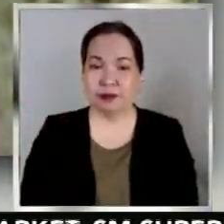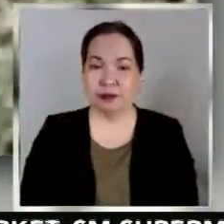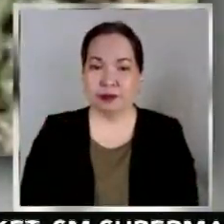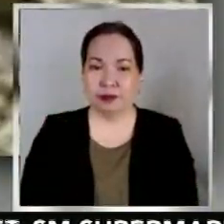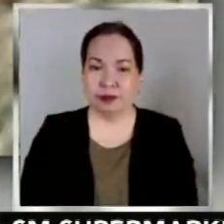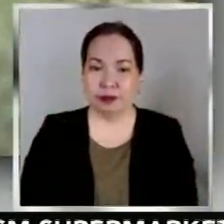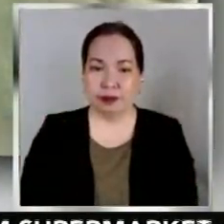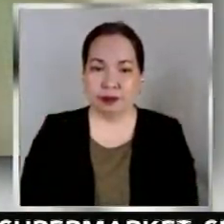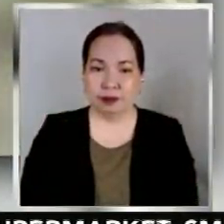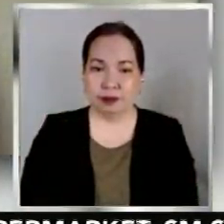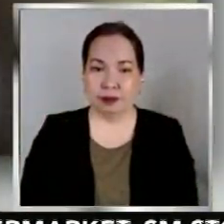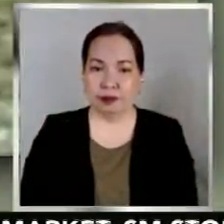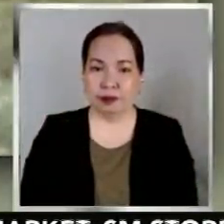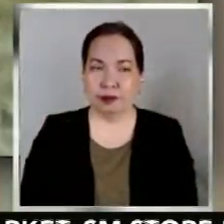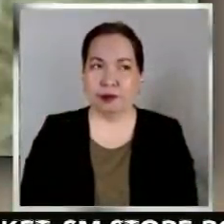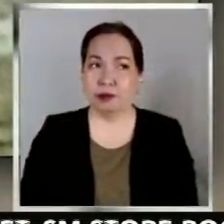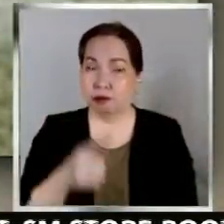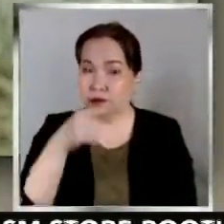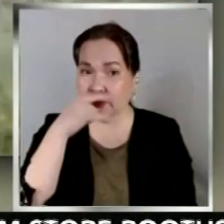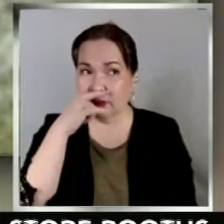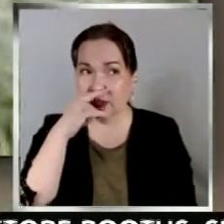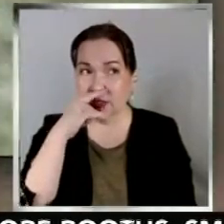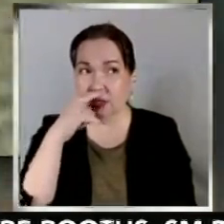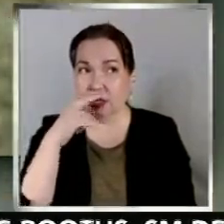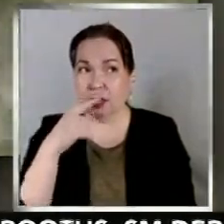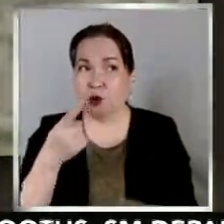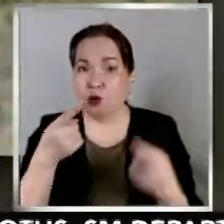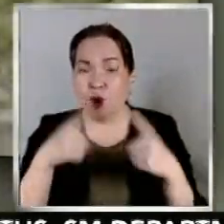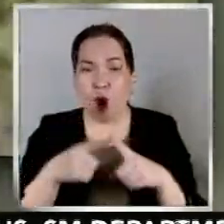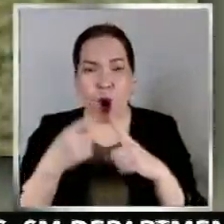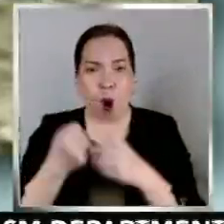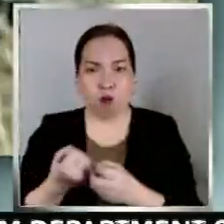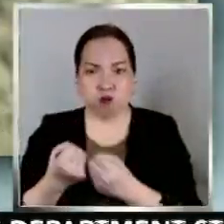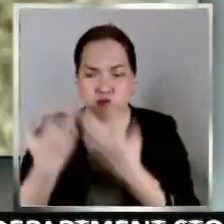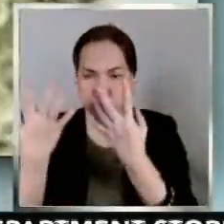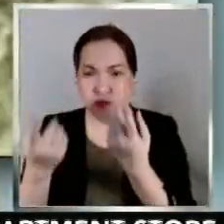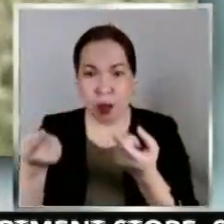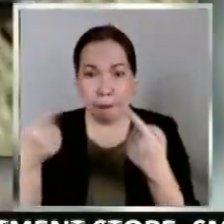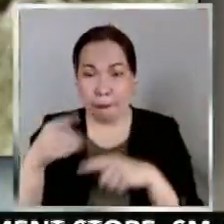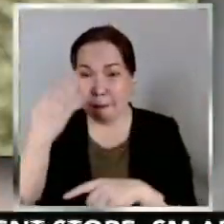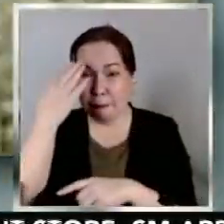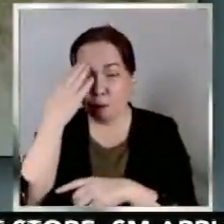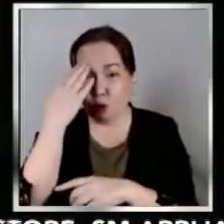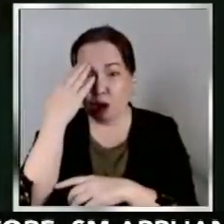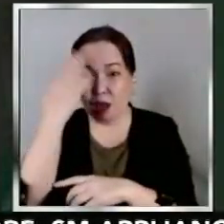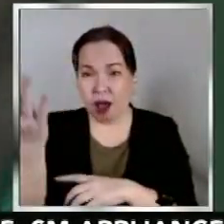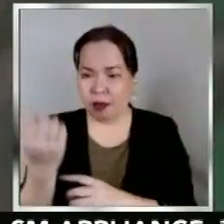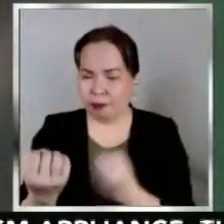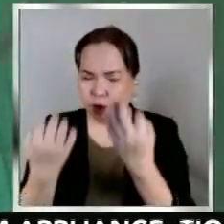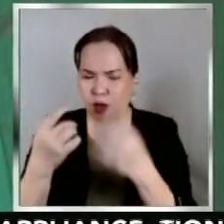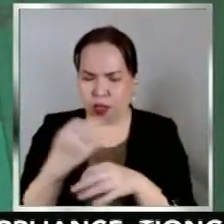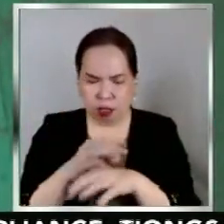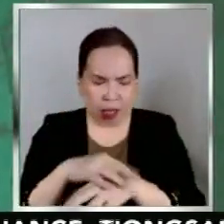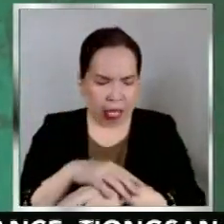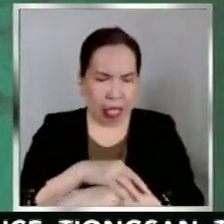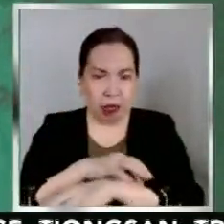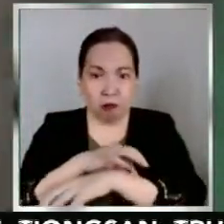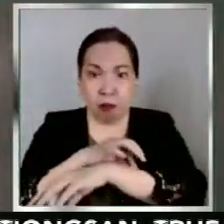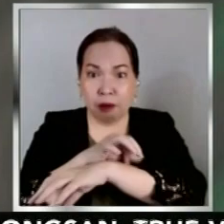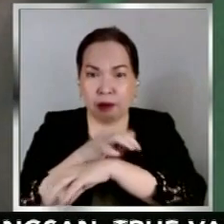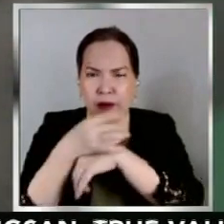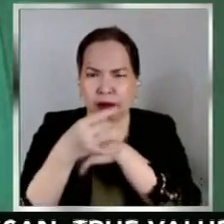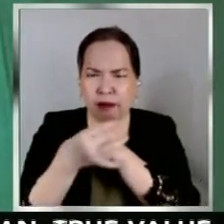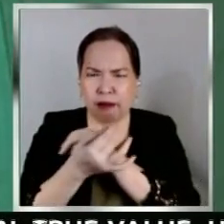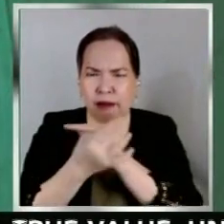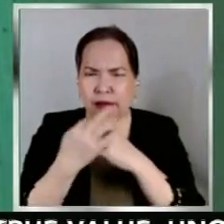Latnos ang balat ng batang ito nang sumabog ang paggawa ng paputok sa Bulacan noong April 19, 2013. Kabilang siya sa mga nagtatrabaho